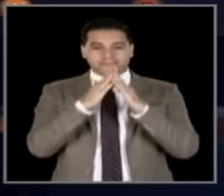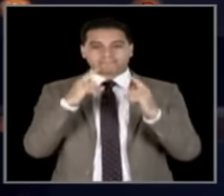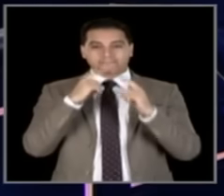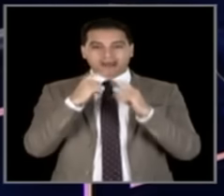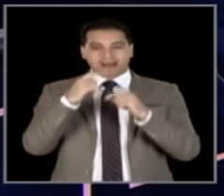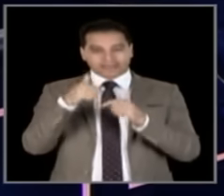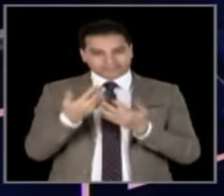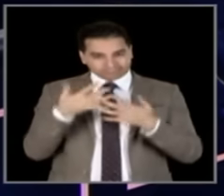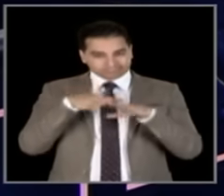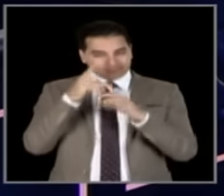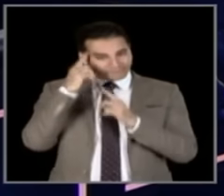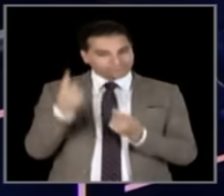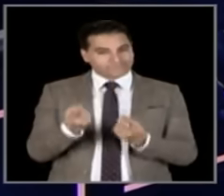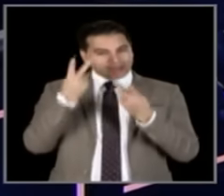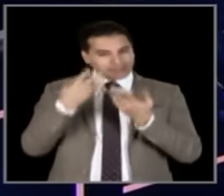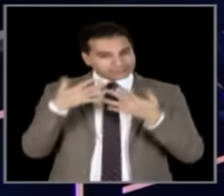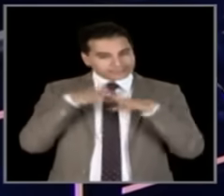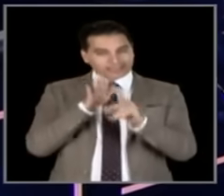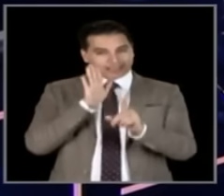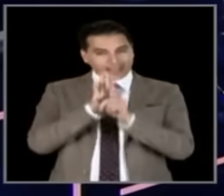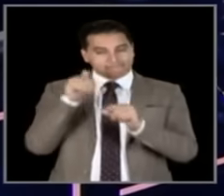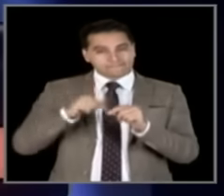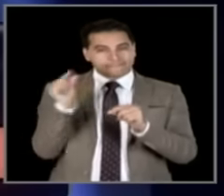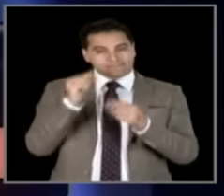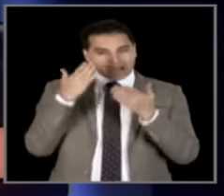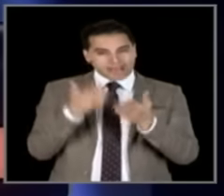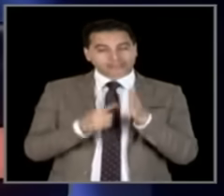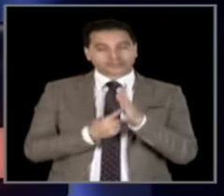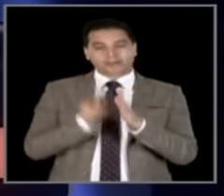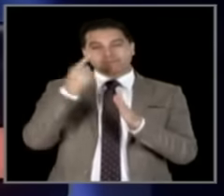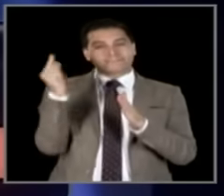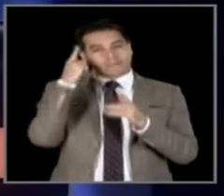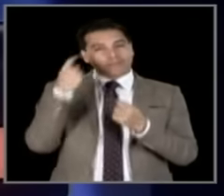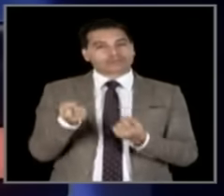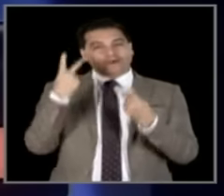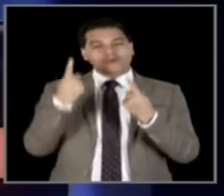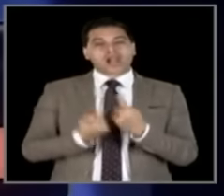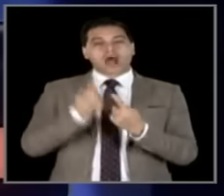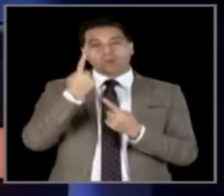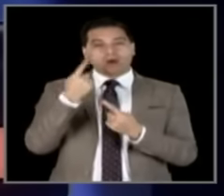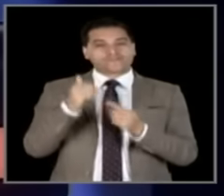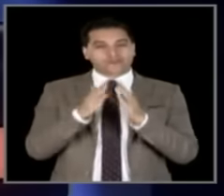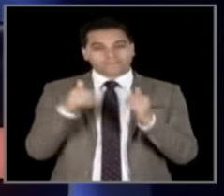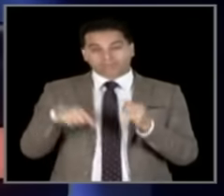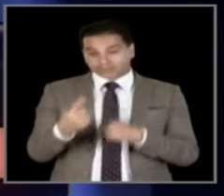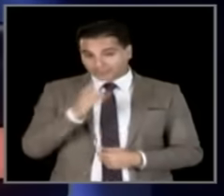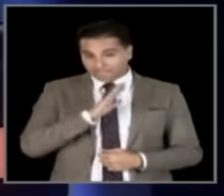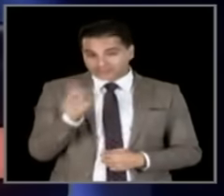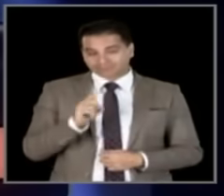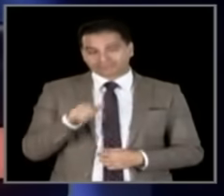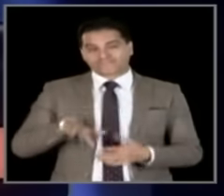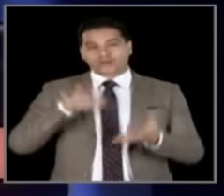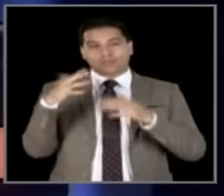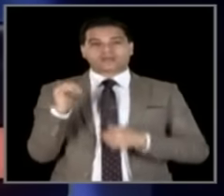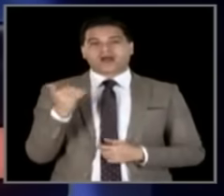آمن بالفكرة ودعمها، ليصبح البرنامج هو البرنامج الثقافي الأول ليس في مصر فقط بل